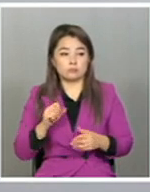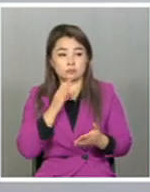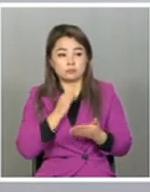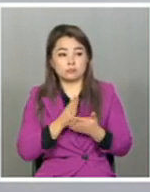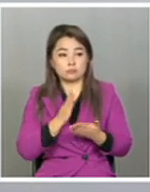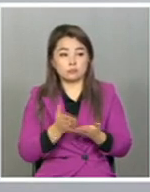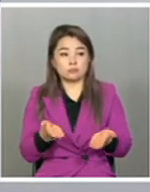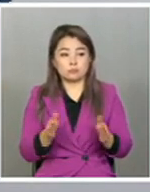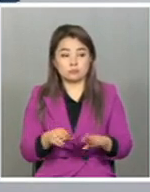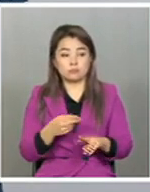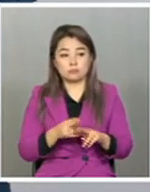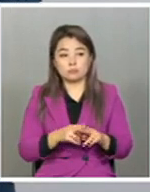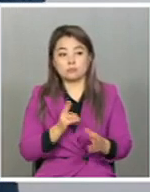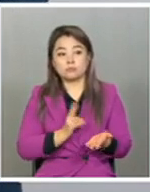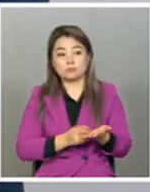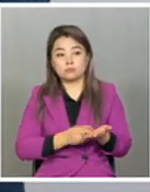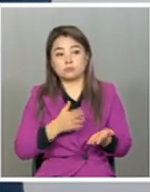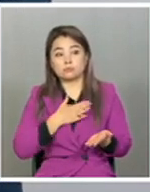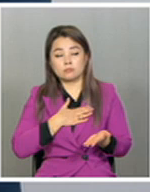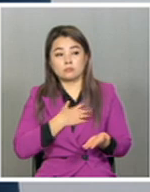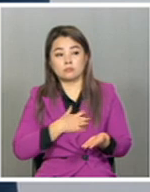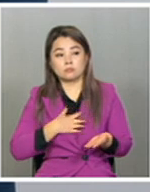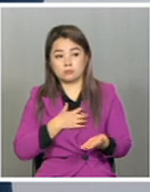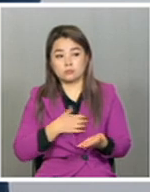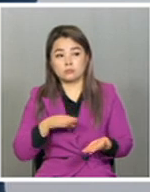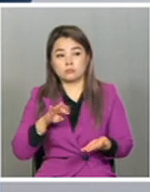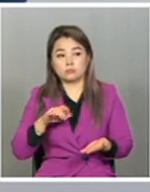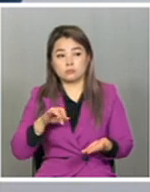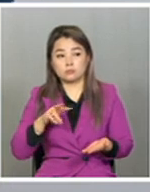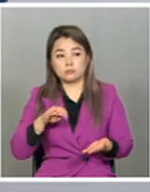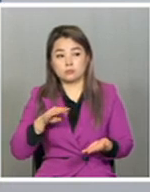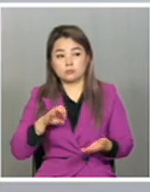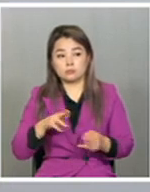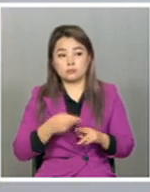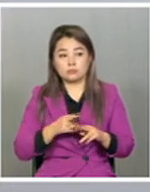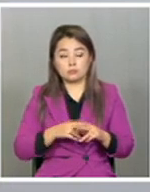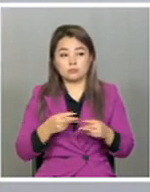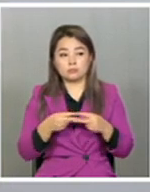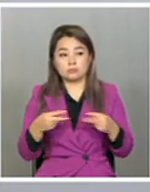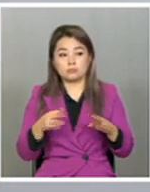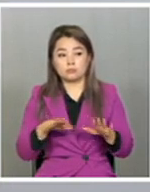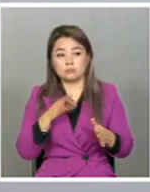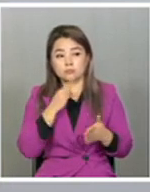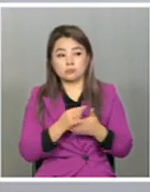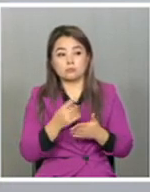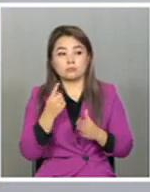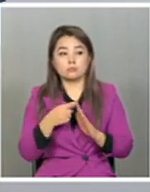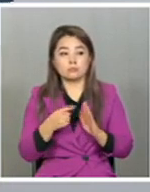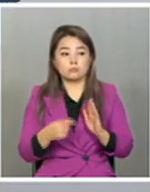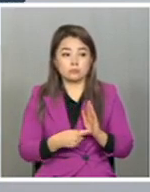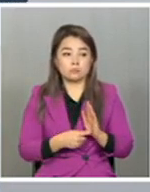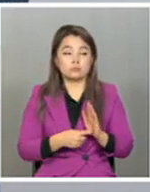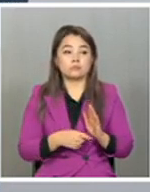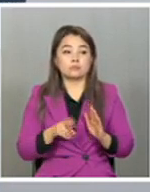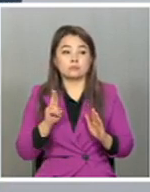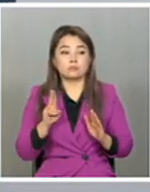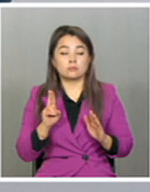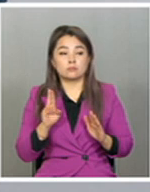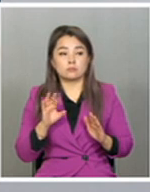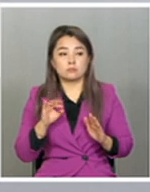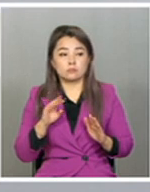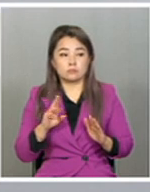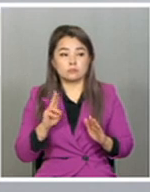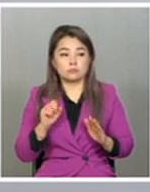біз дәлелдеген негізгі тригонометриялық тепе-теңдік бойынша бір бөлінген косинус квадрат альфаға тең. Егер